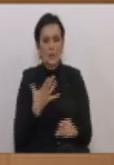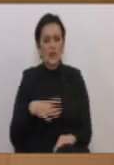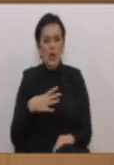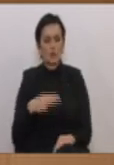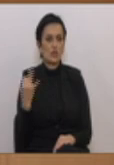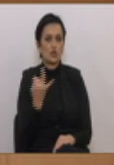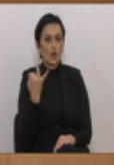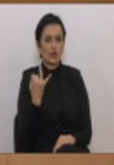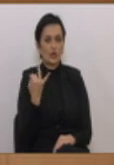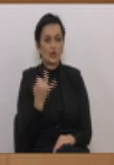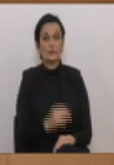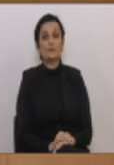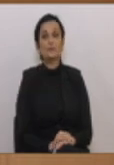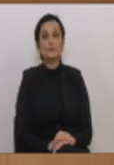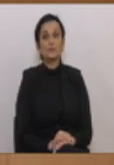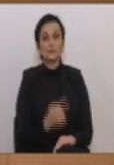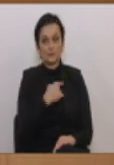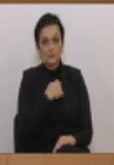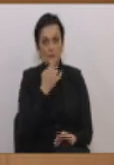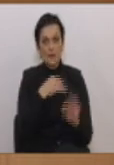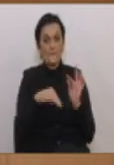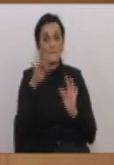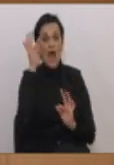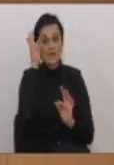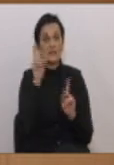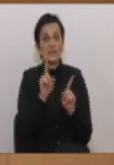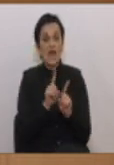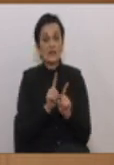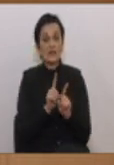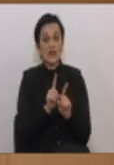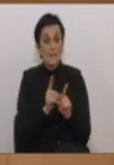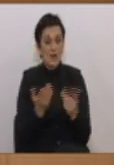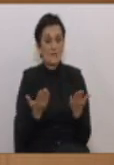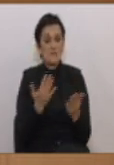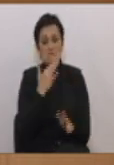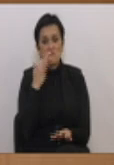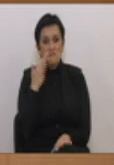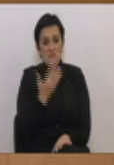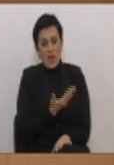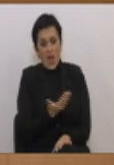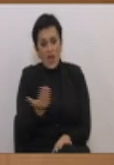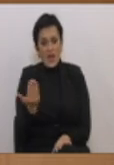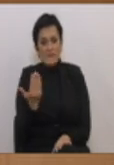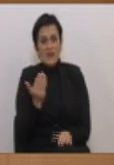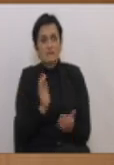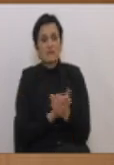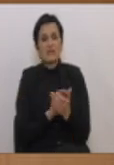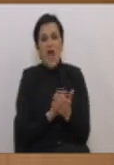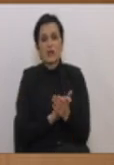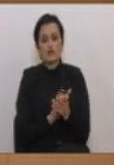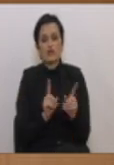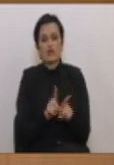ისტორიაში. მე მახსენდება აქვე ალბათ ბევრისთვის ნაცნობი